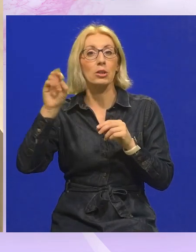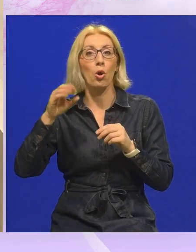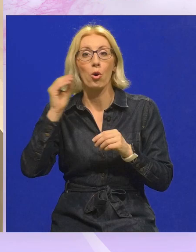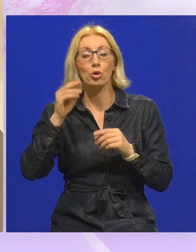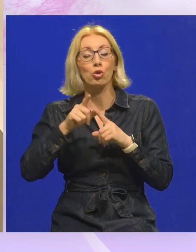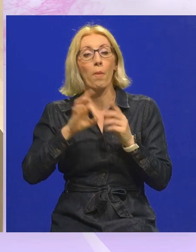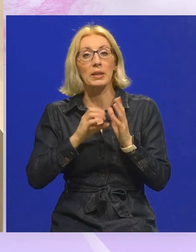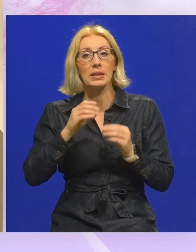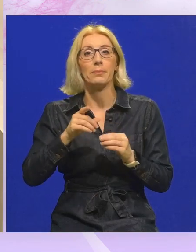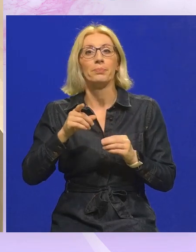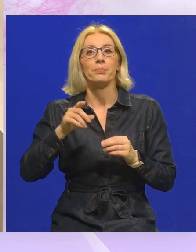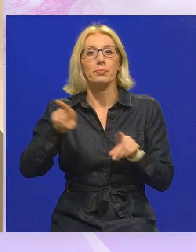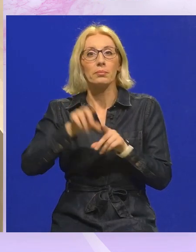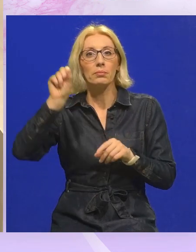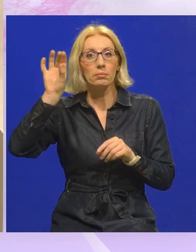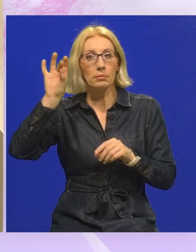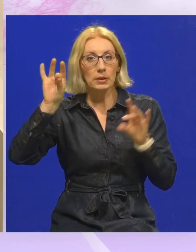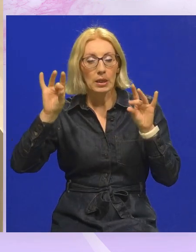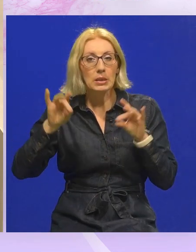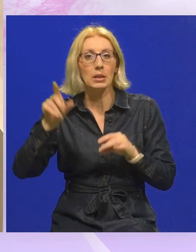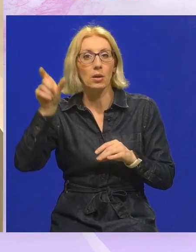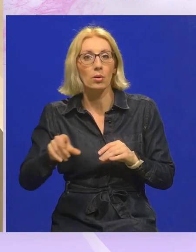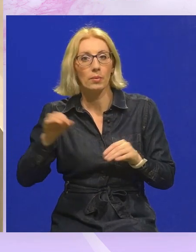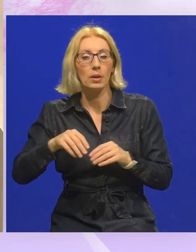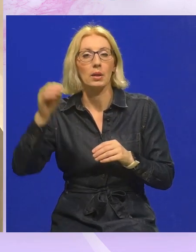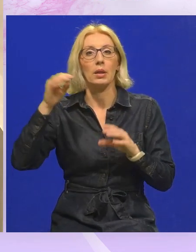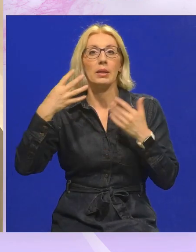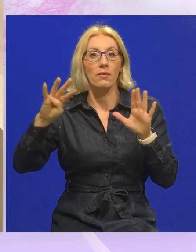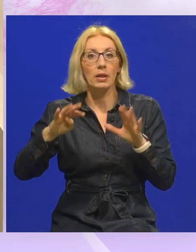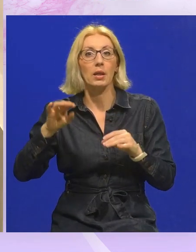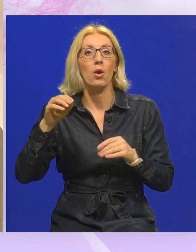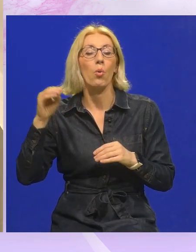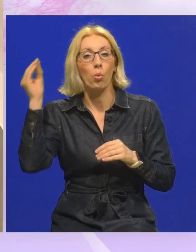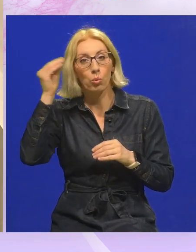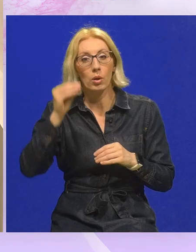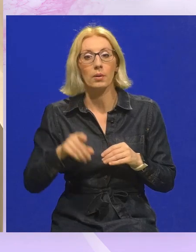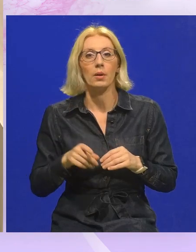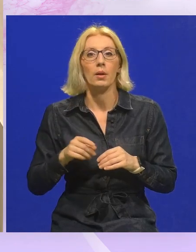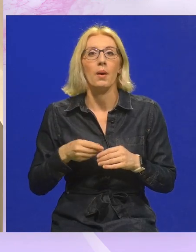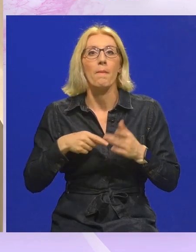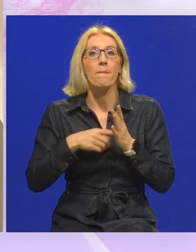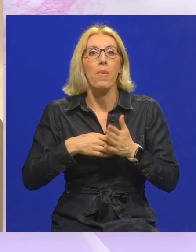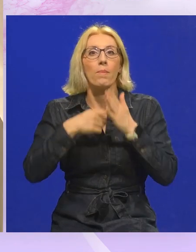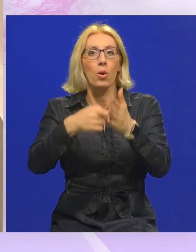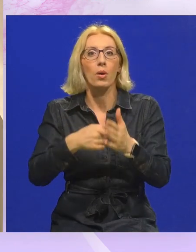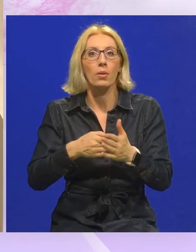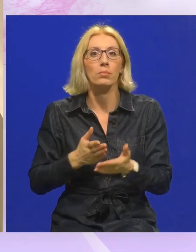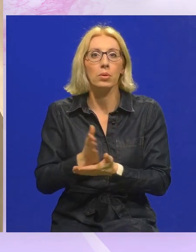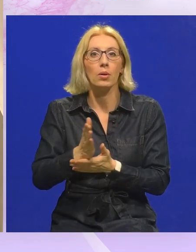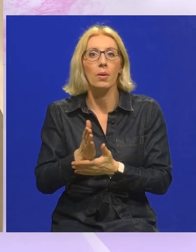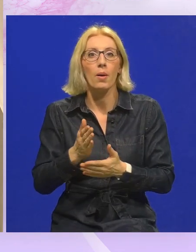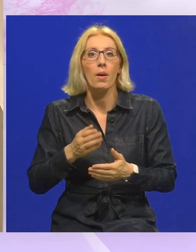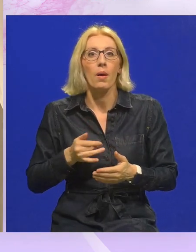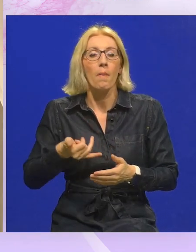Čakovcu 1 radionica digitalne fotografije sa 19 učenika. Nastali će radovi biti predstavljeni u sklopu putujuće